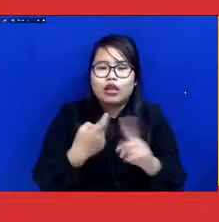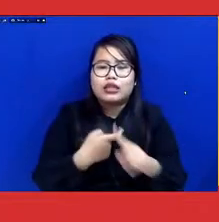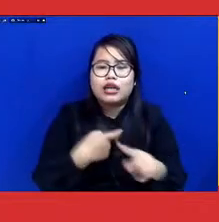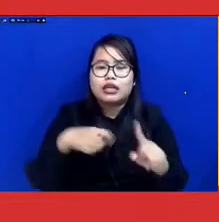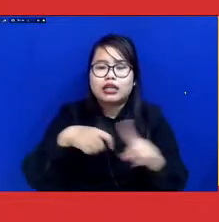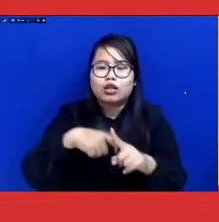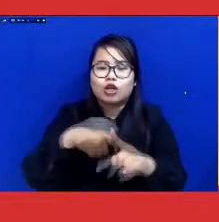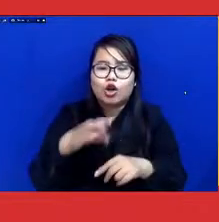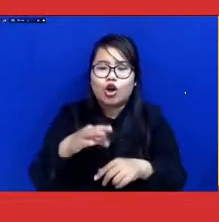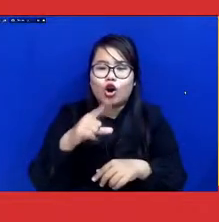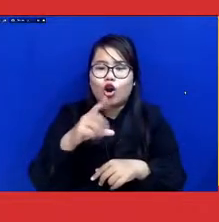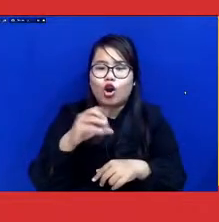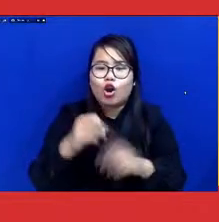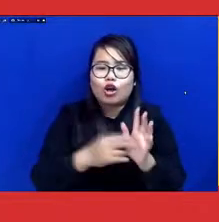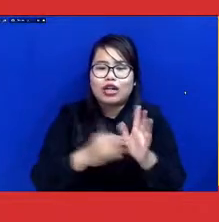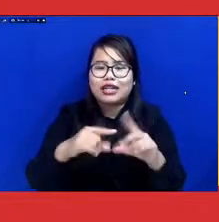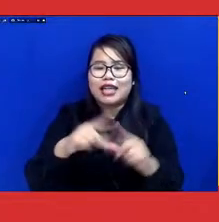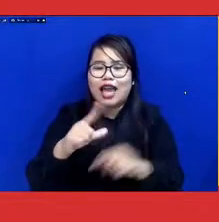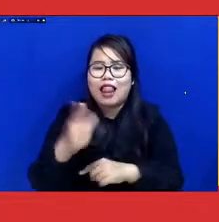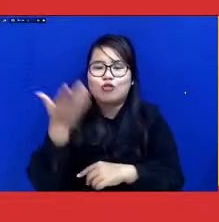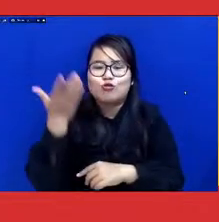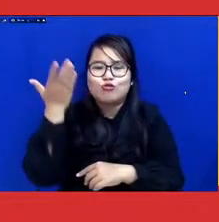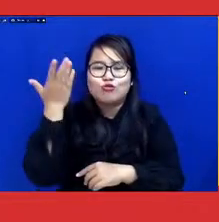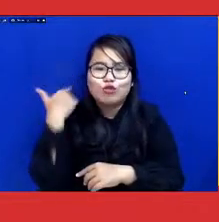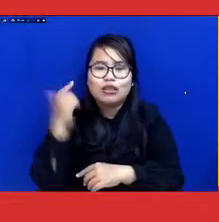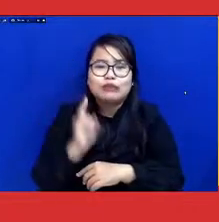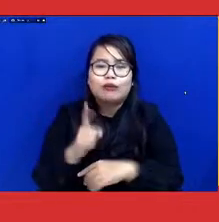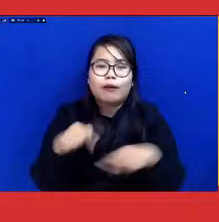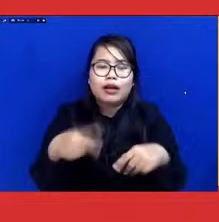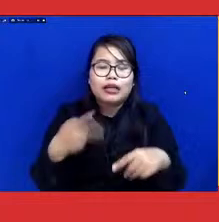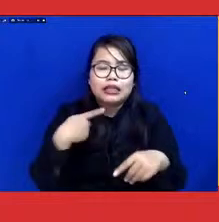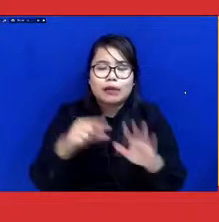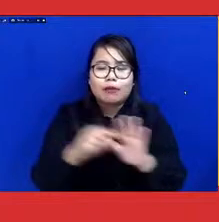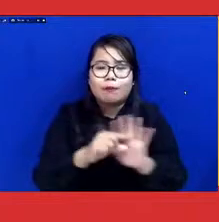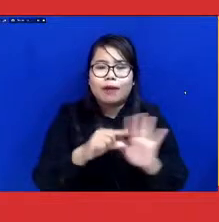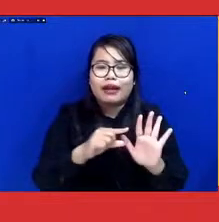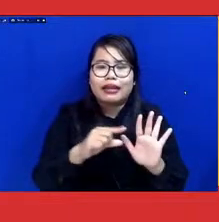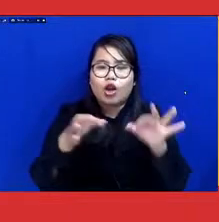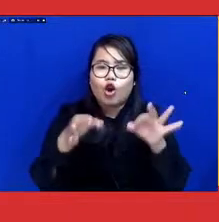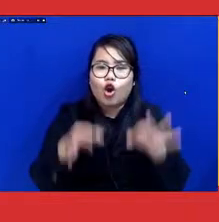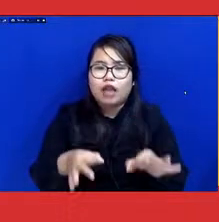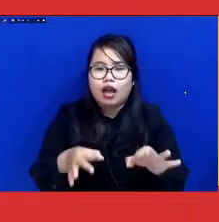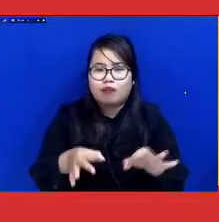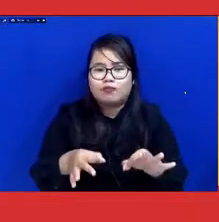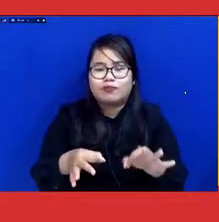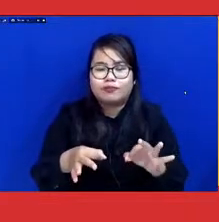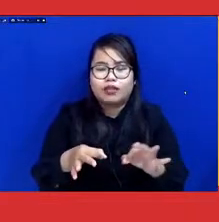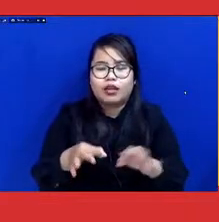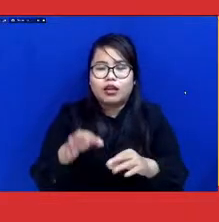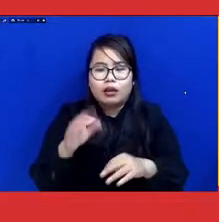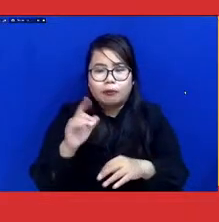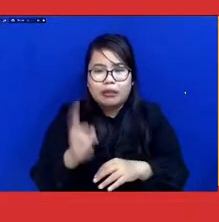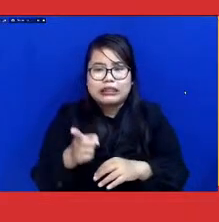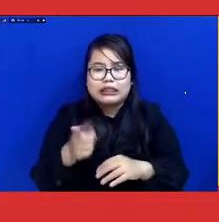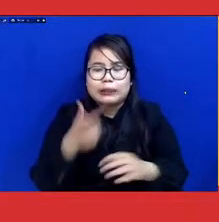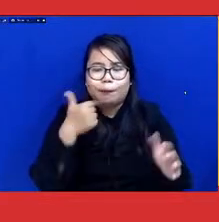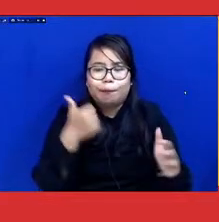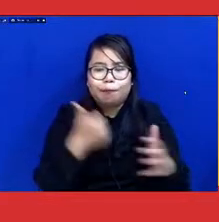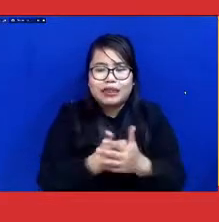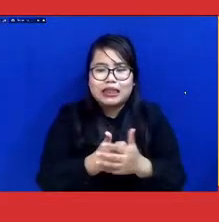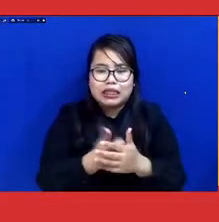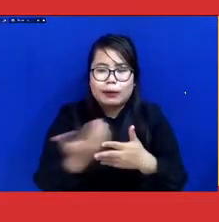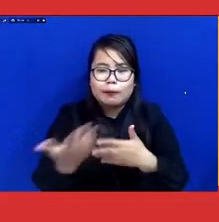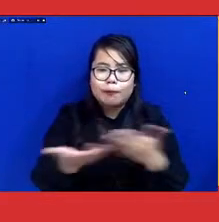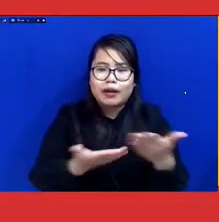kolonial dulu, karena ini adalah kita membranding sebuah kota juga tentu penting sekali. Jadi ke